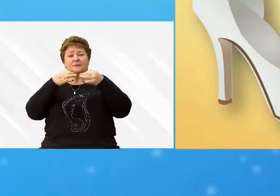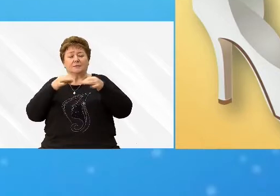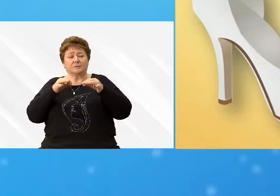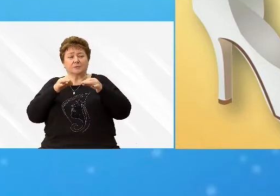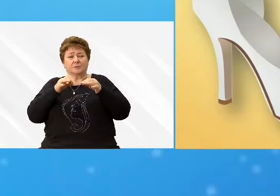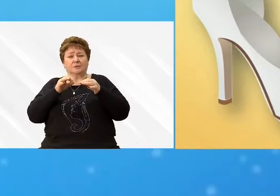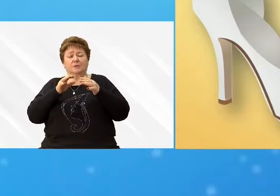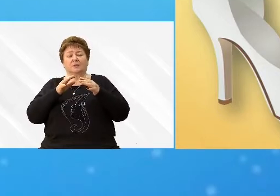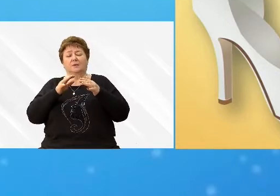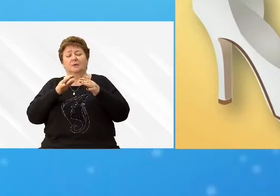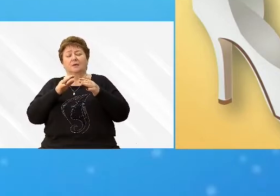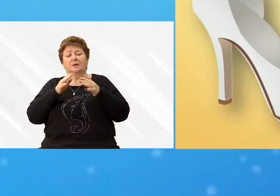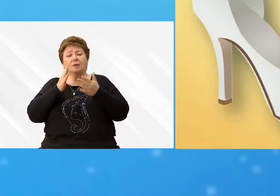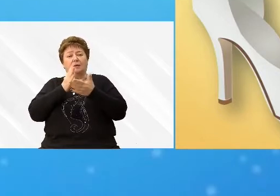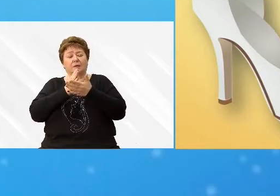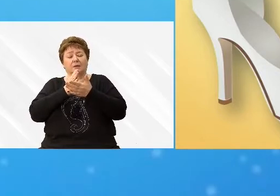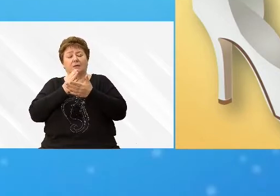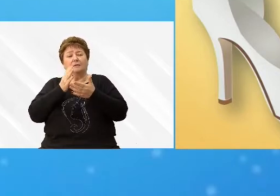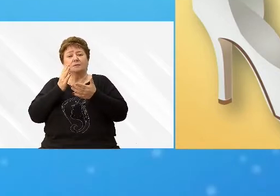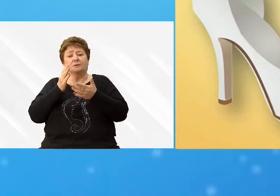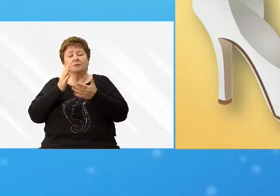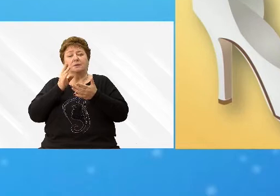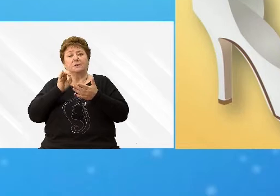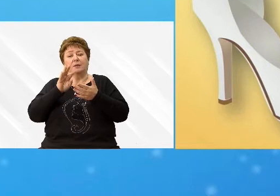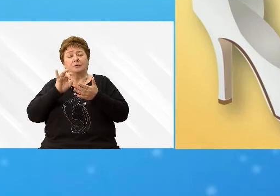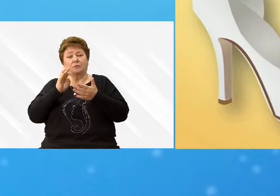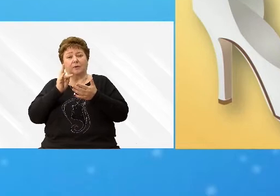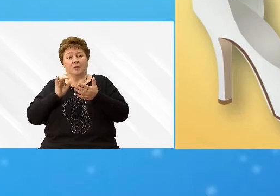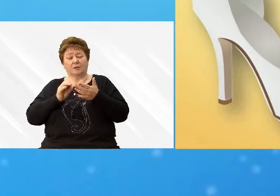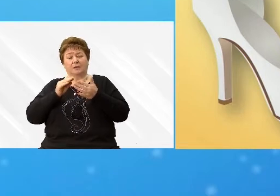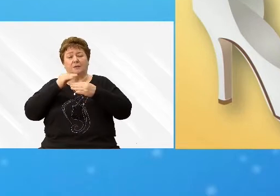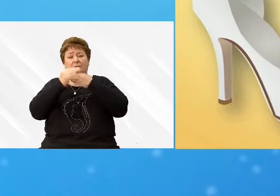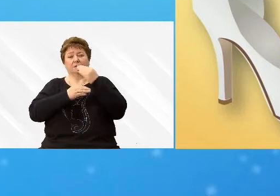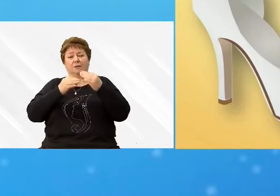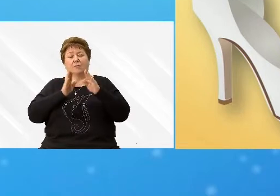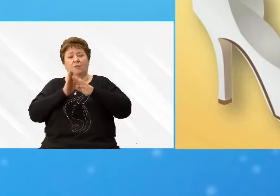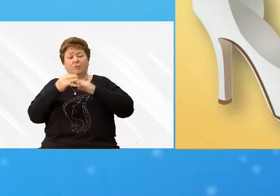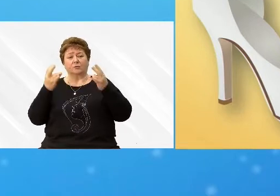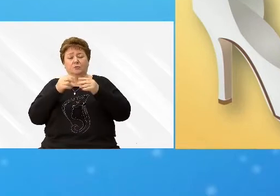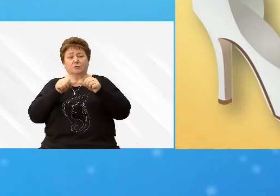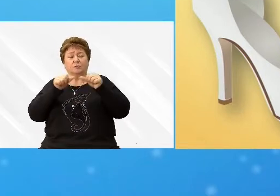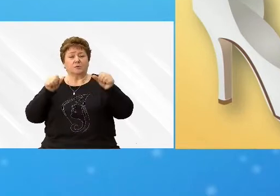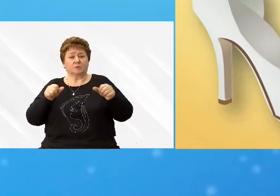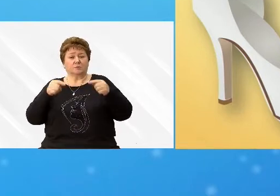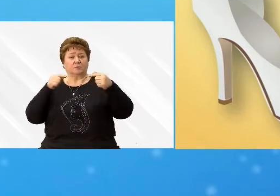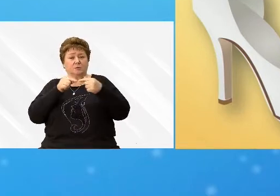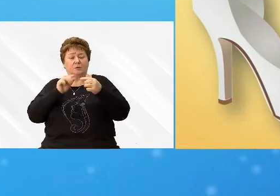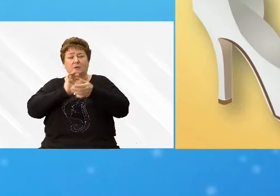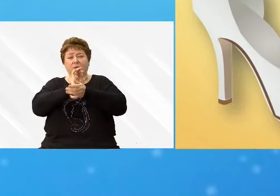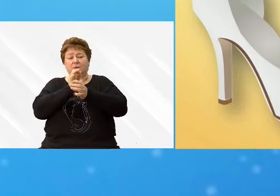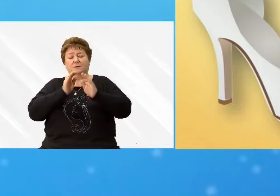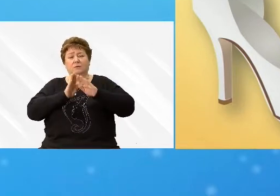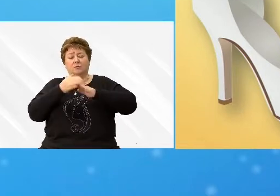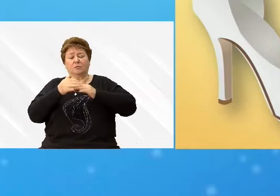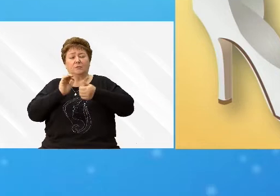обладают натуральной ткани важно чтобы обувь подходило по размеру тесная обувь